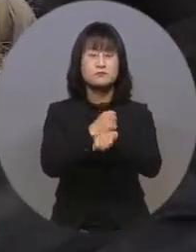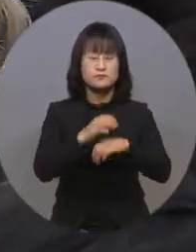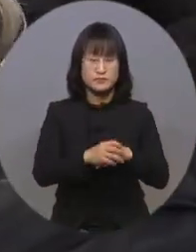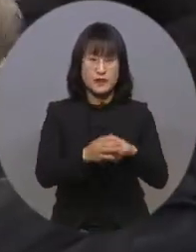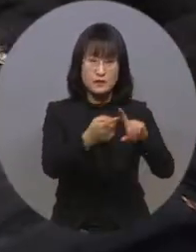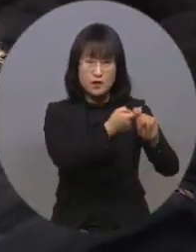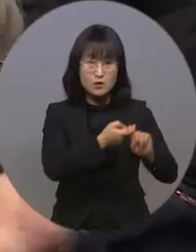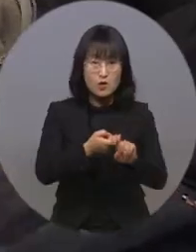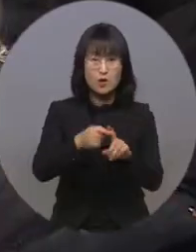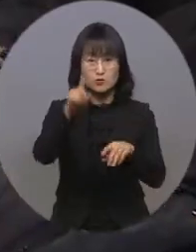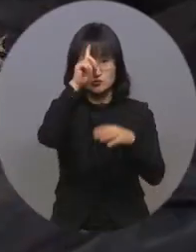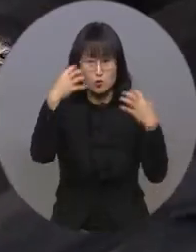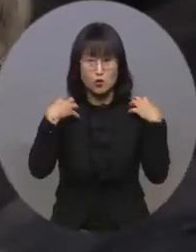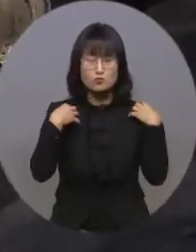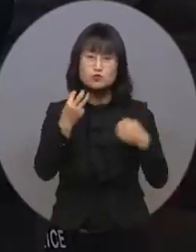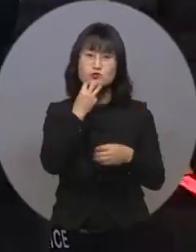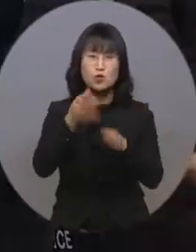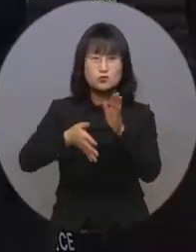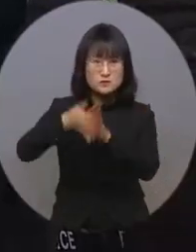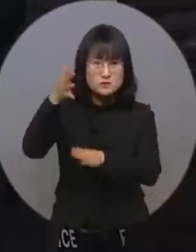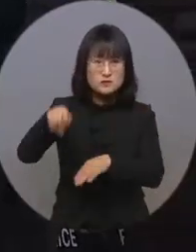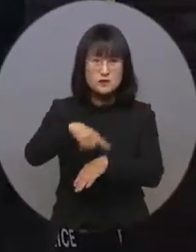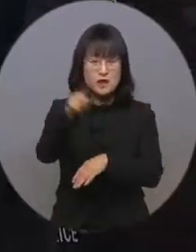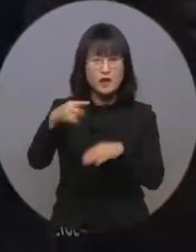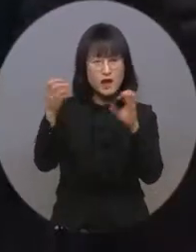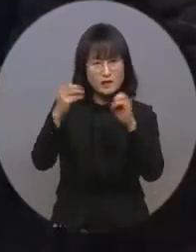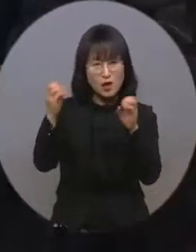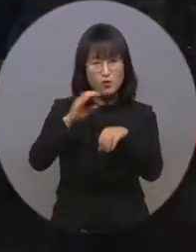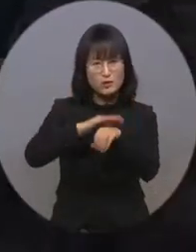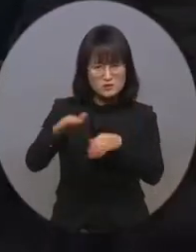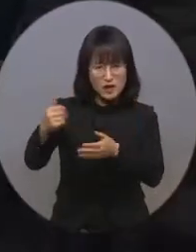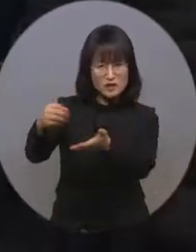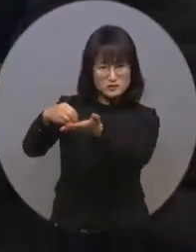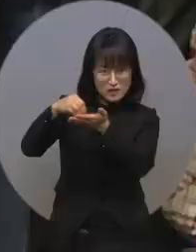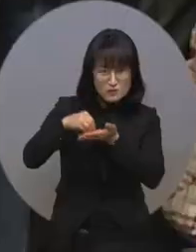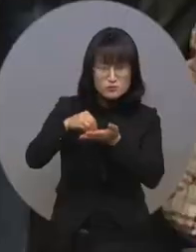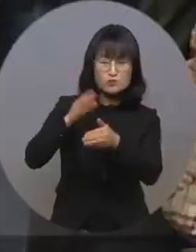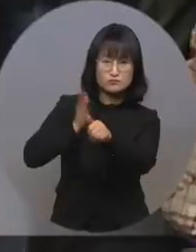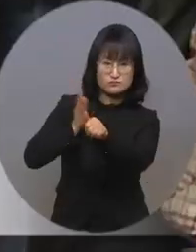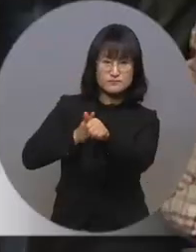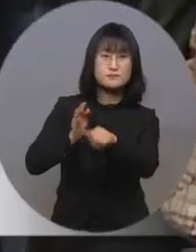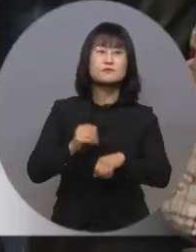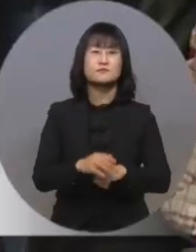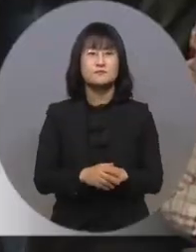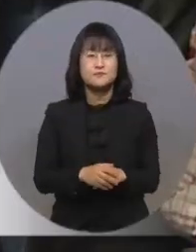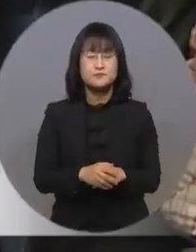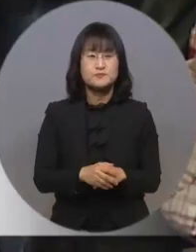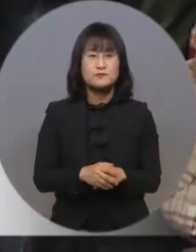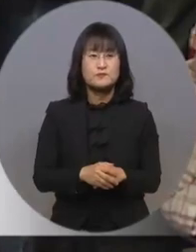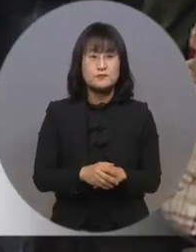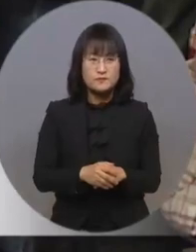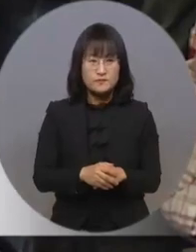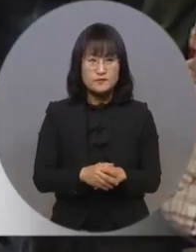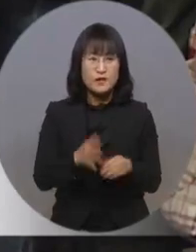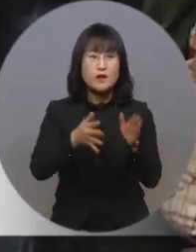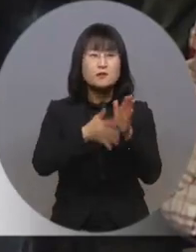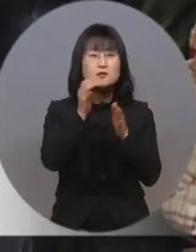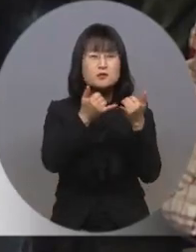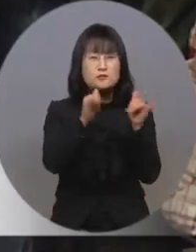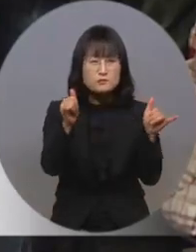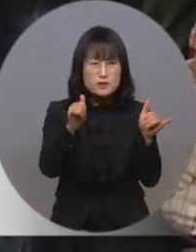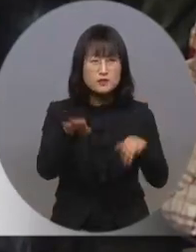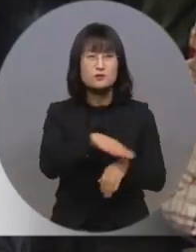전장현은 정부와 서울시가 진정성 있는 대화에 나서줄 것을 강조했습니다. 시민 선전전을 할 수 있도록